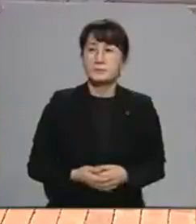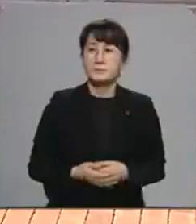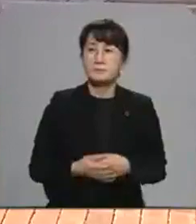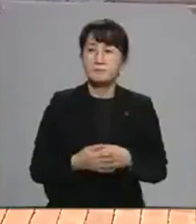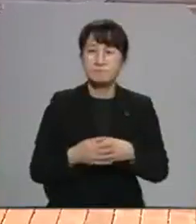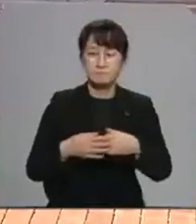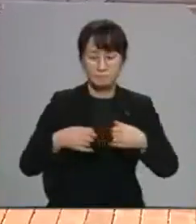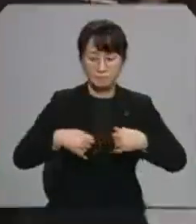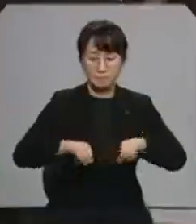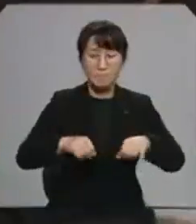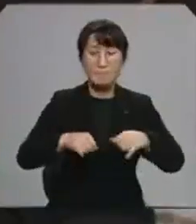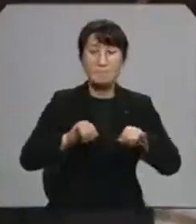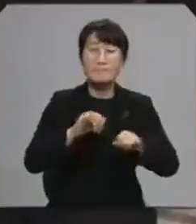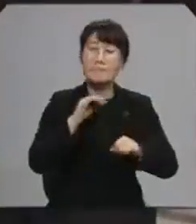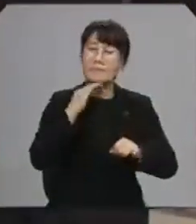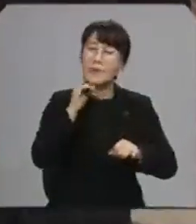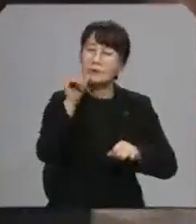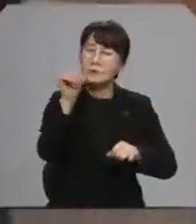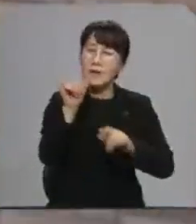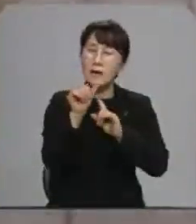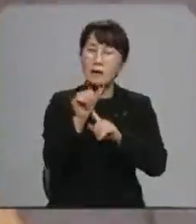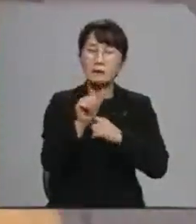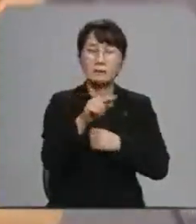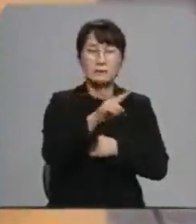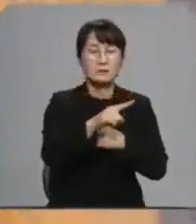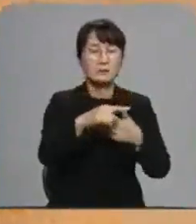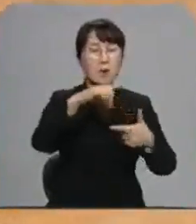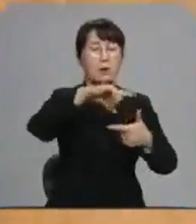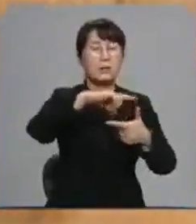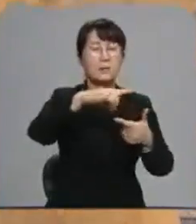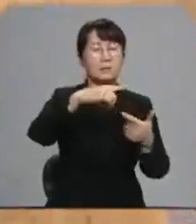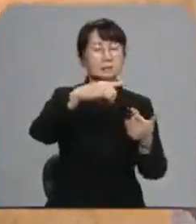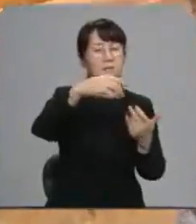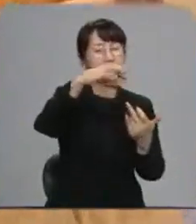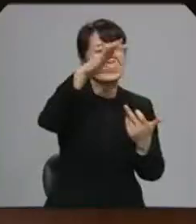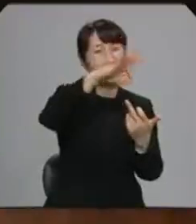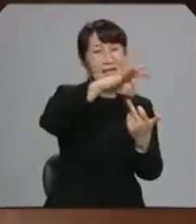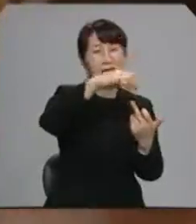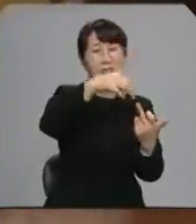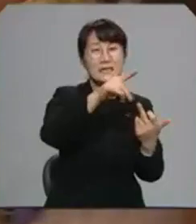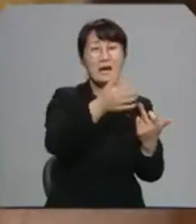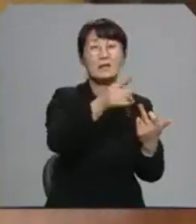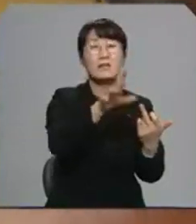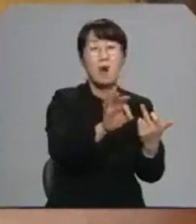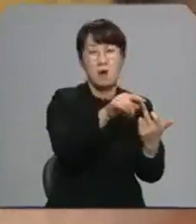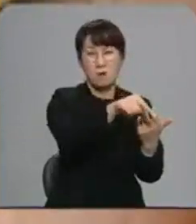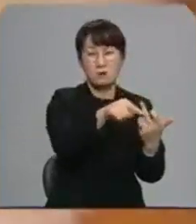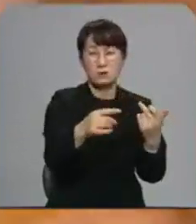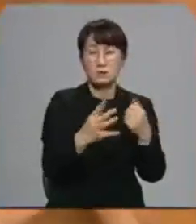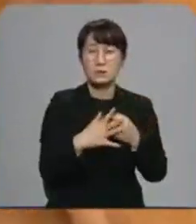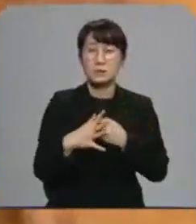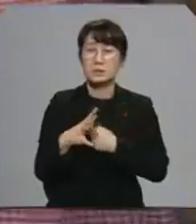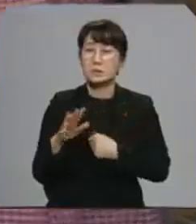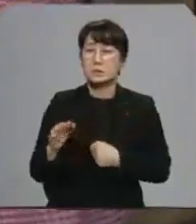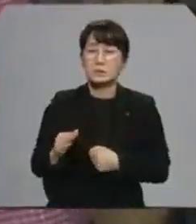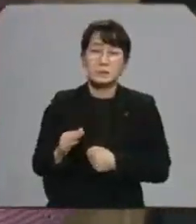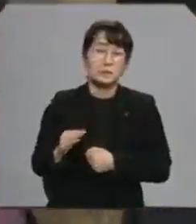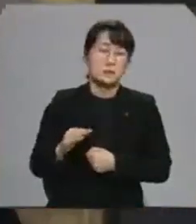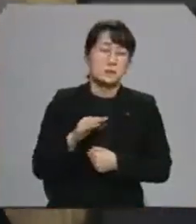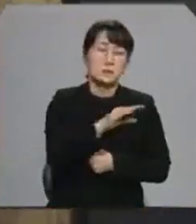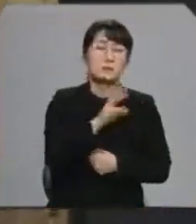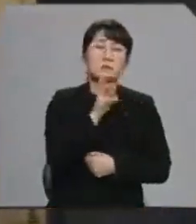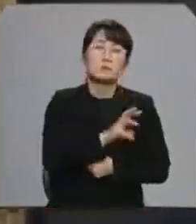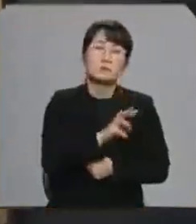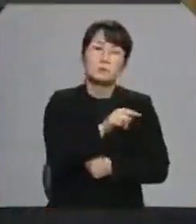5살 쌍둥이 자매는 매일 경남 창녕에 있는 어린이집에 다닙니다. 편도로만 30분 이상 걸리지만 이곳에